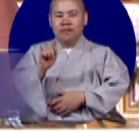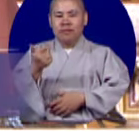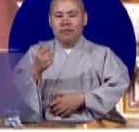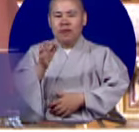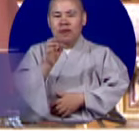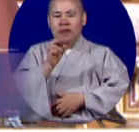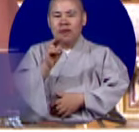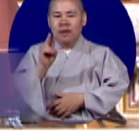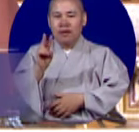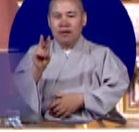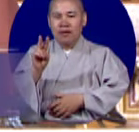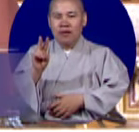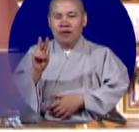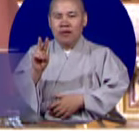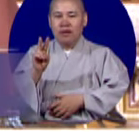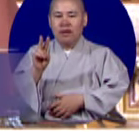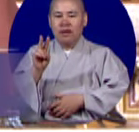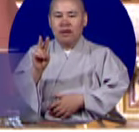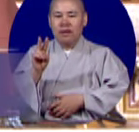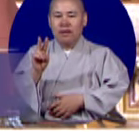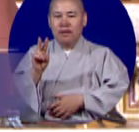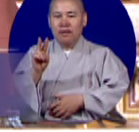파냐